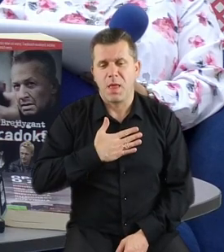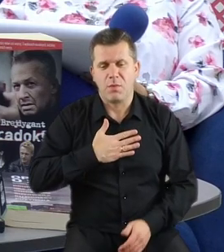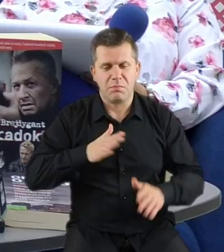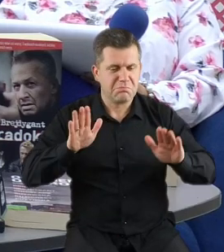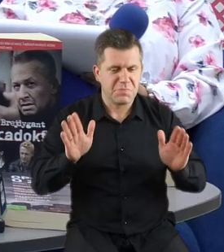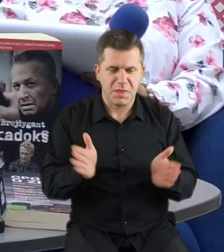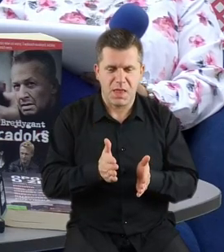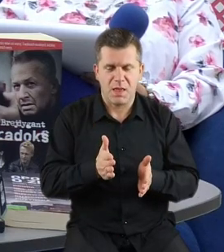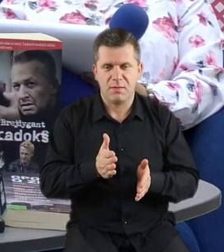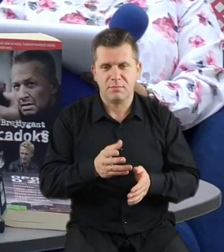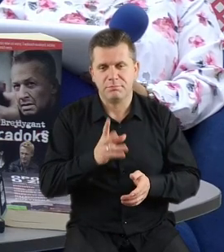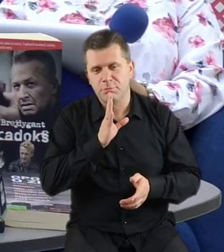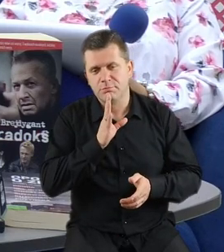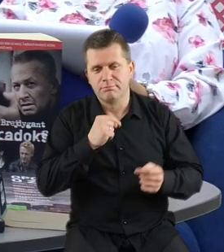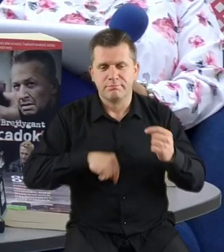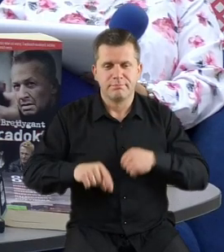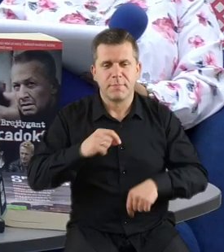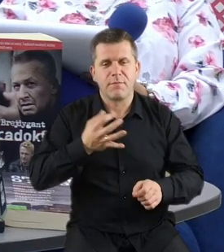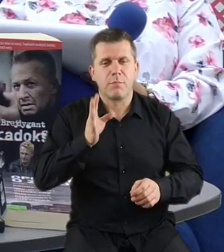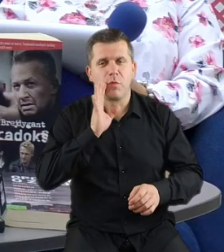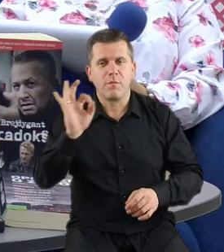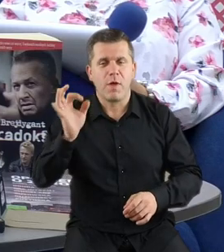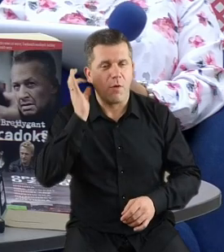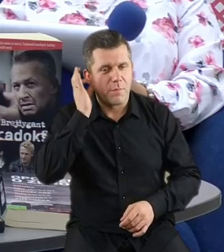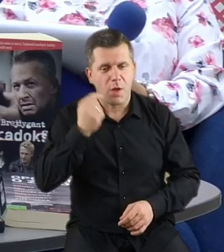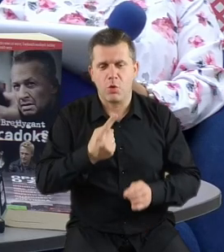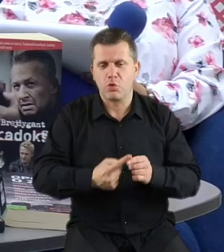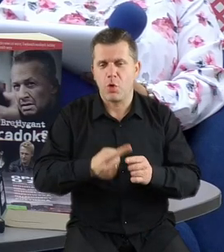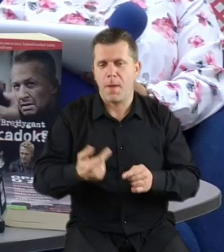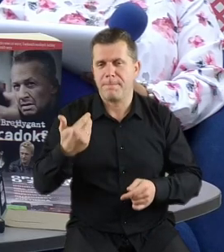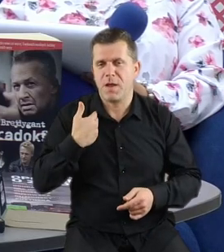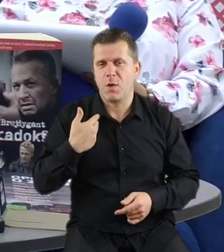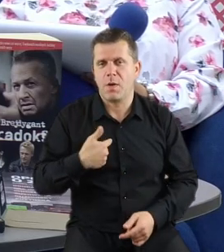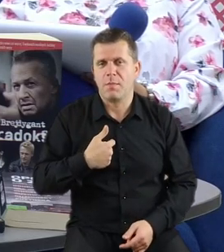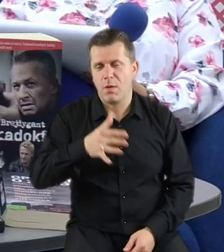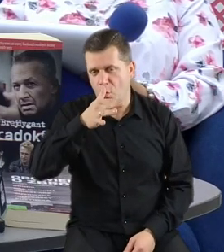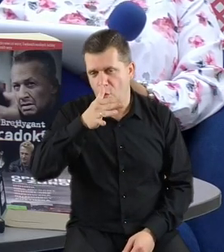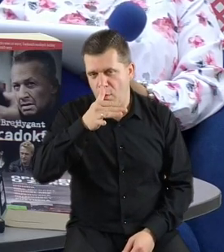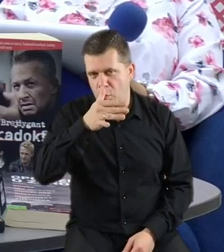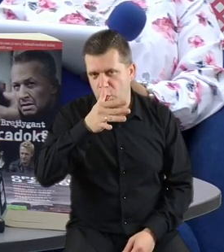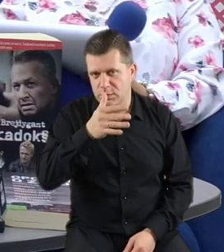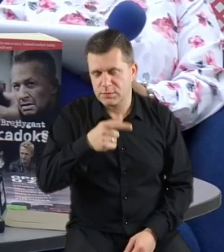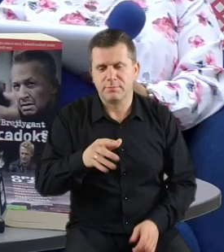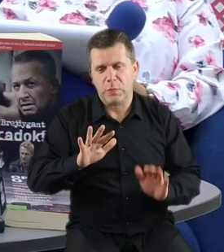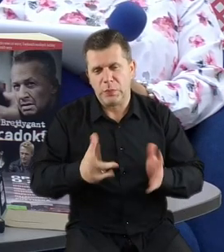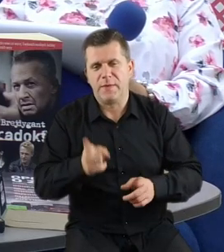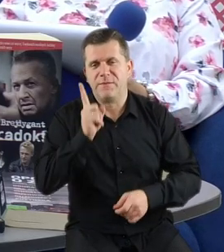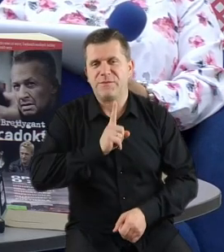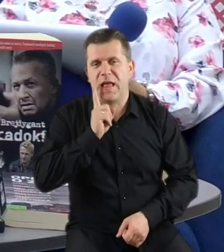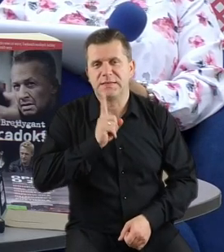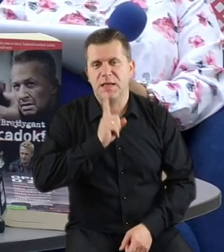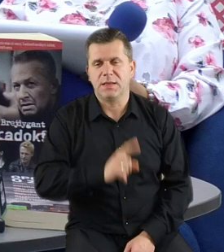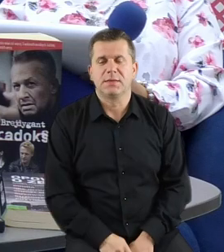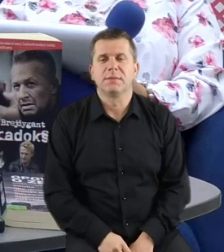miałem mniej pierwiastków kobiecych, no byłem takim trochę wręcz powiedziałbym, powiedzmy łobuzem, no czyli raczej